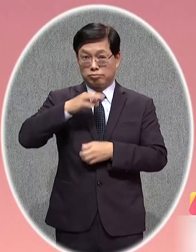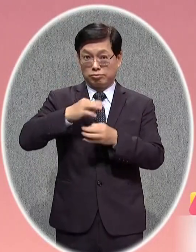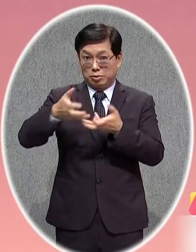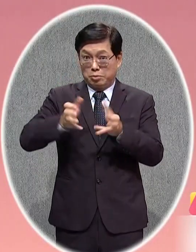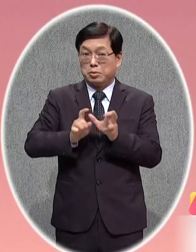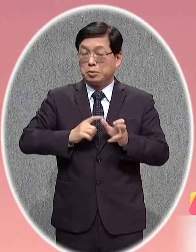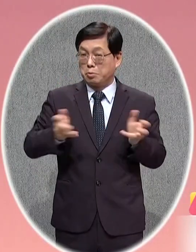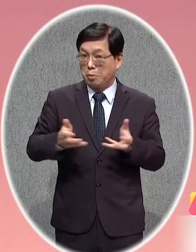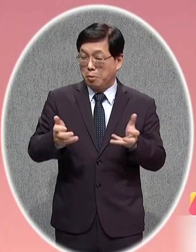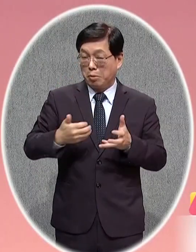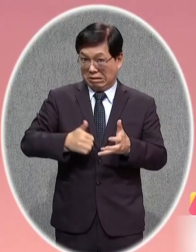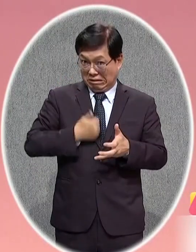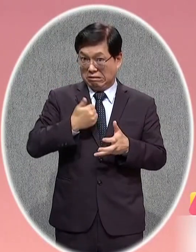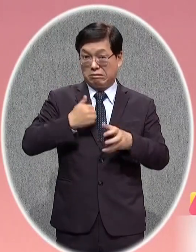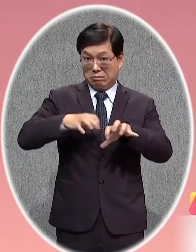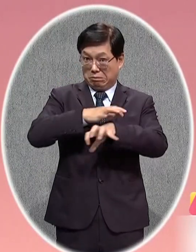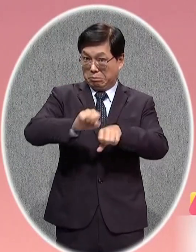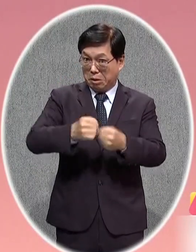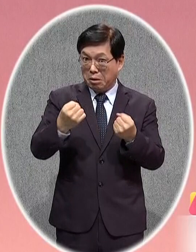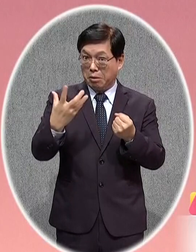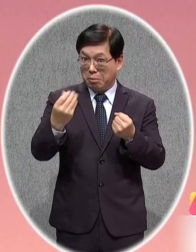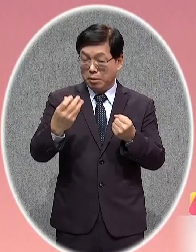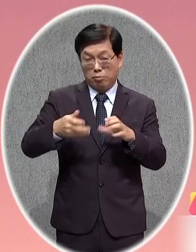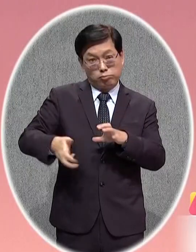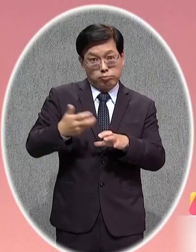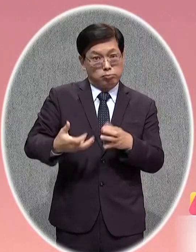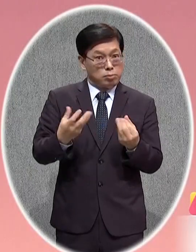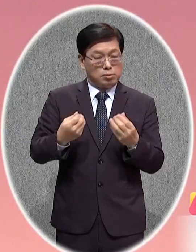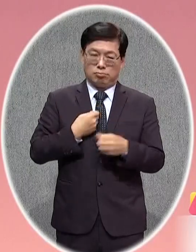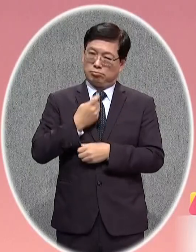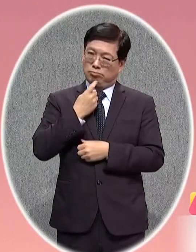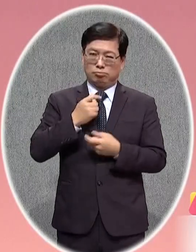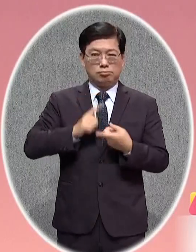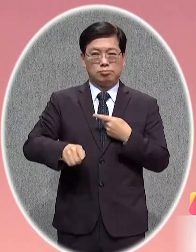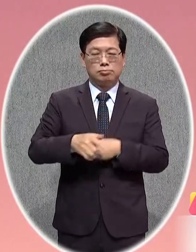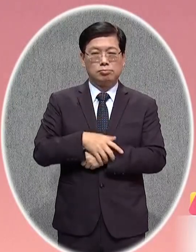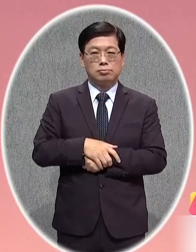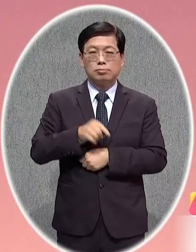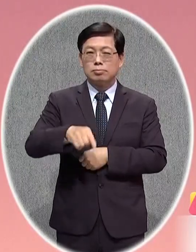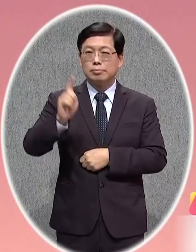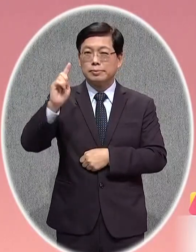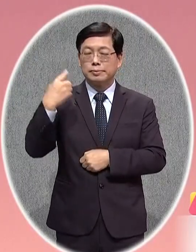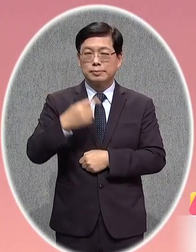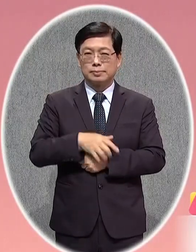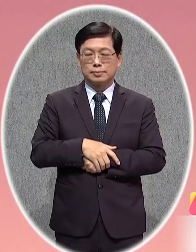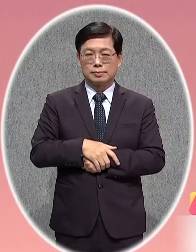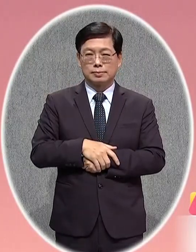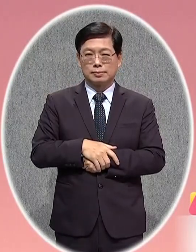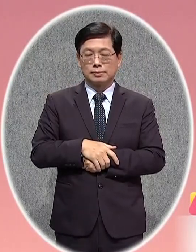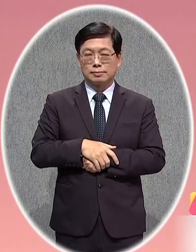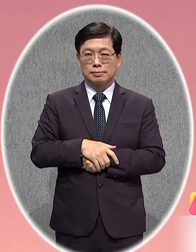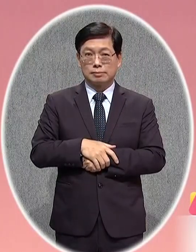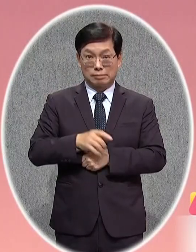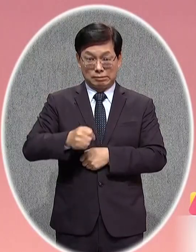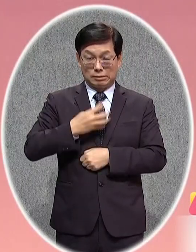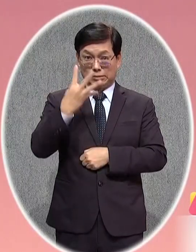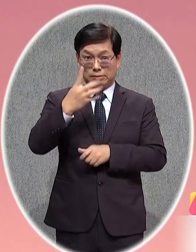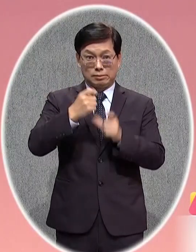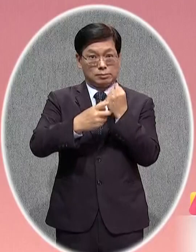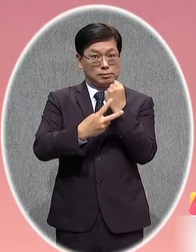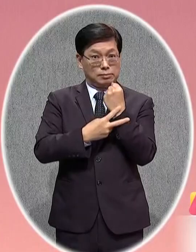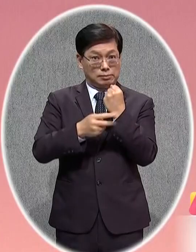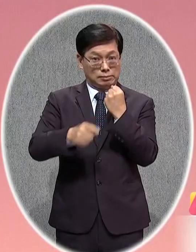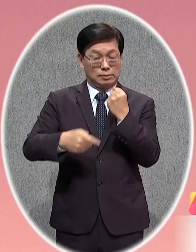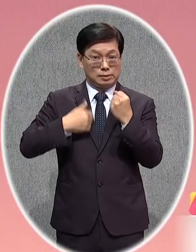称的没有破坏藻礁、没有浚挖的这个质疑。这个质疑来自于整个4公里的这